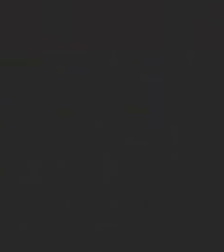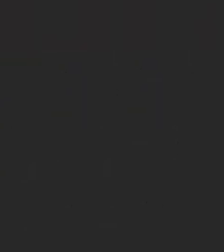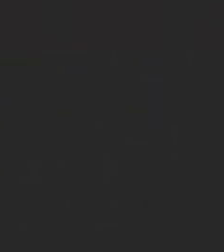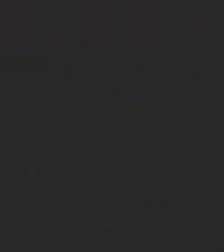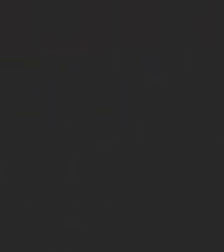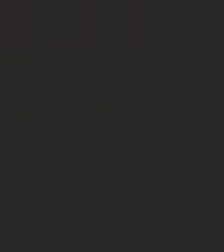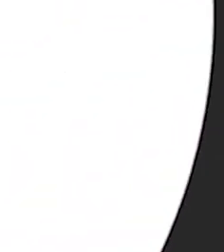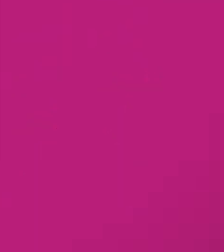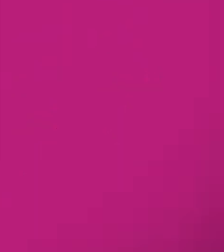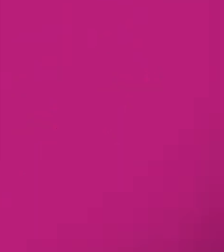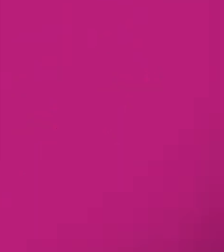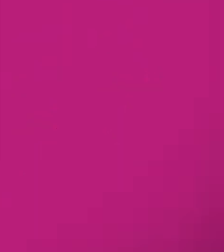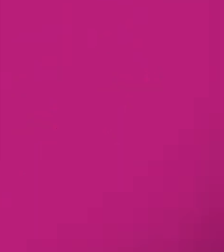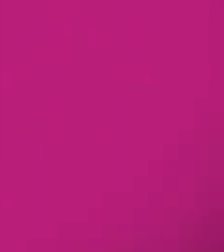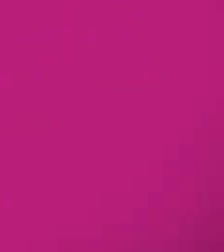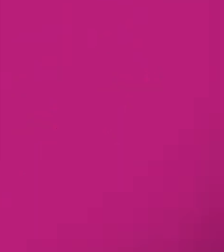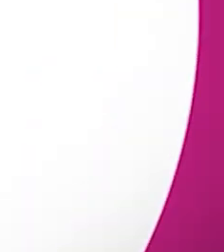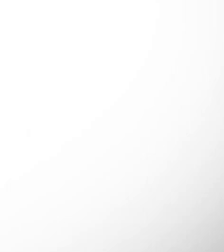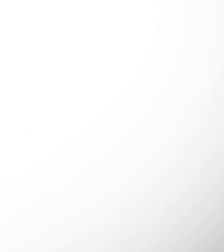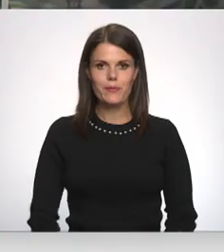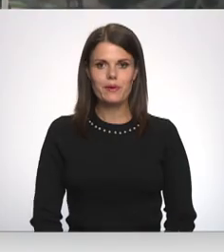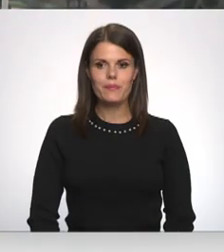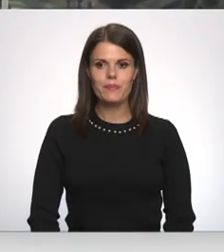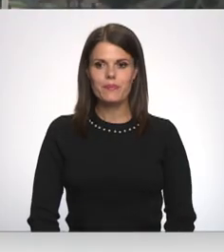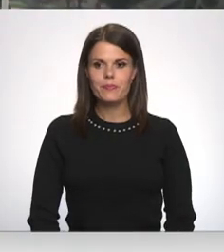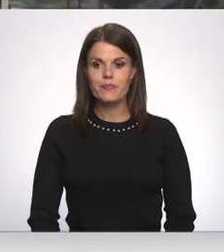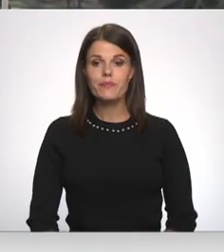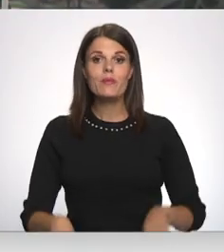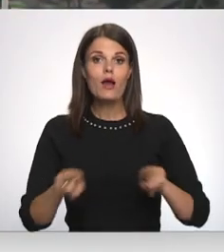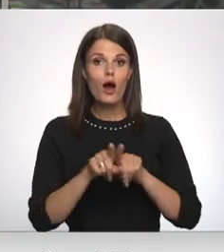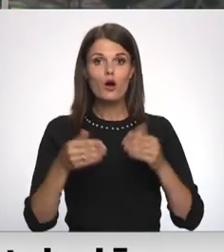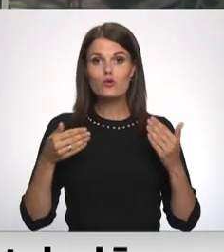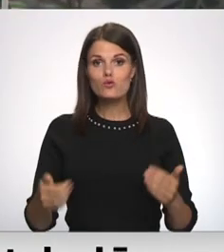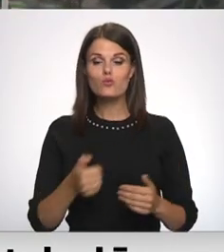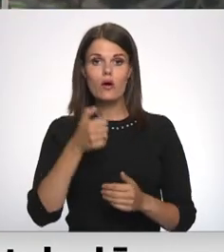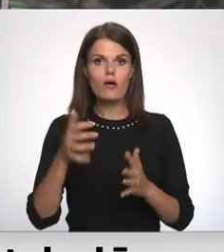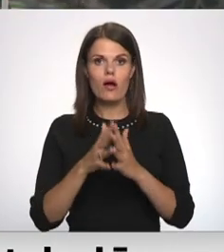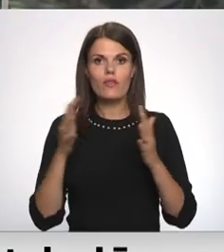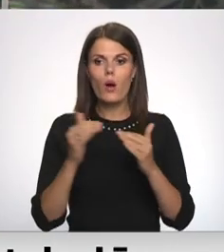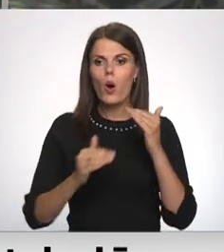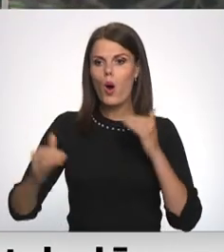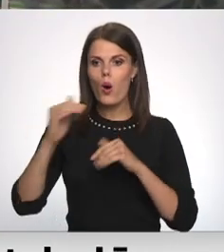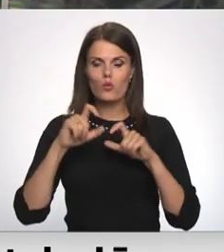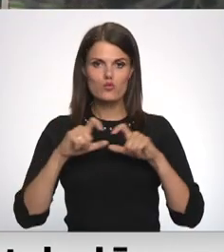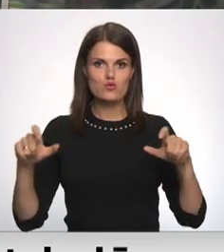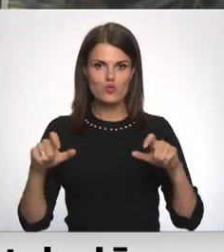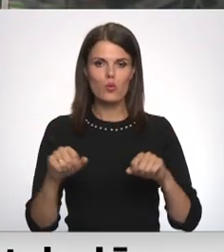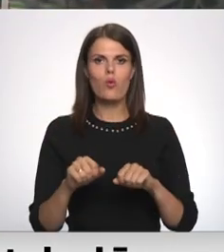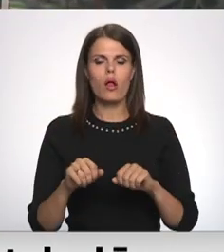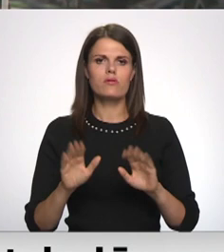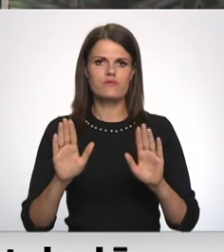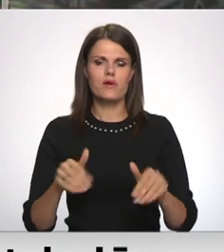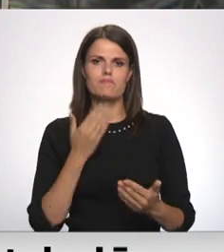Re, viss ēters ir te! Arī šogad daudzas augstskolas pilnībā nodrošina